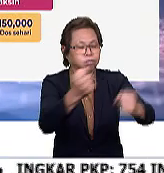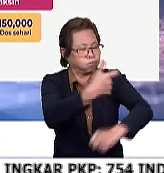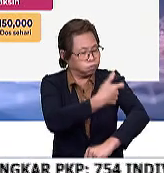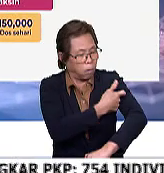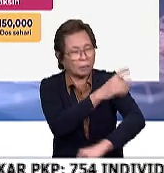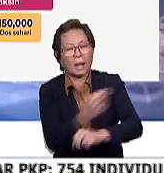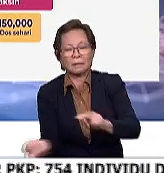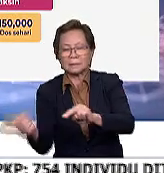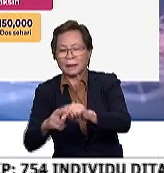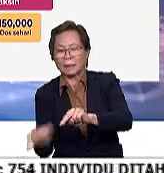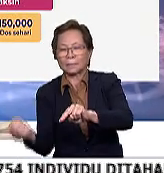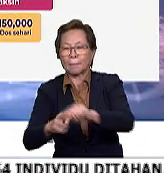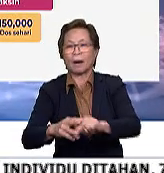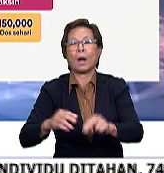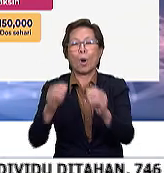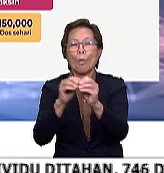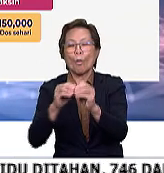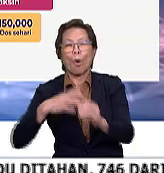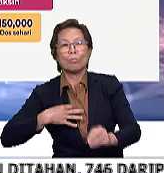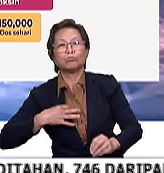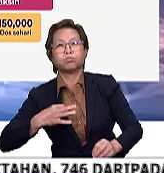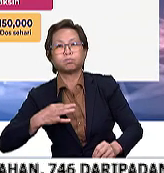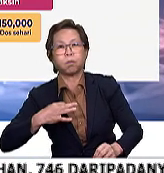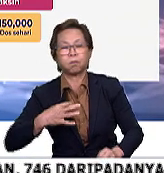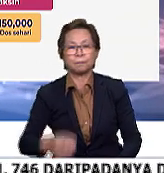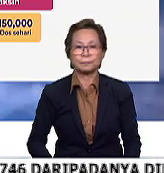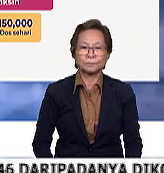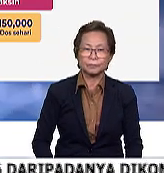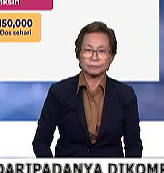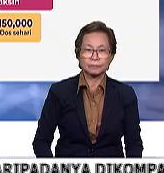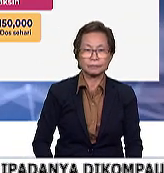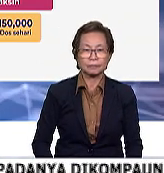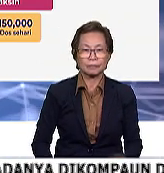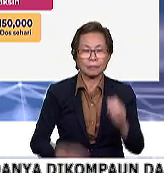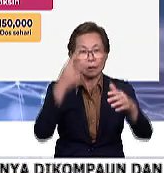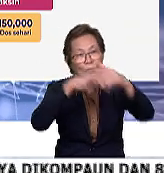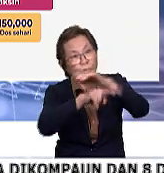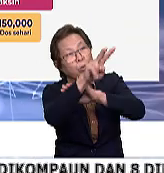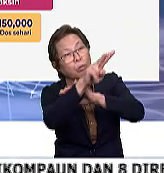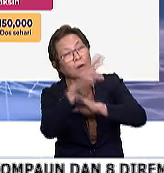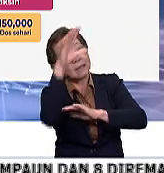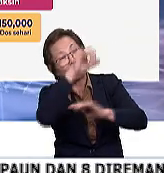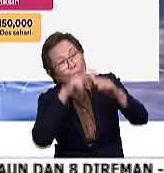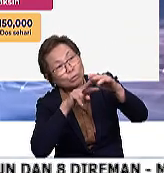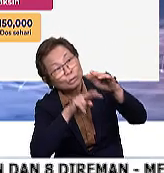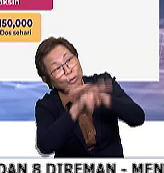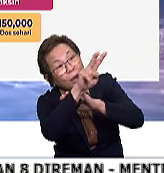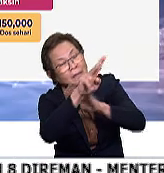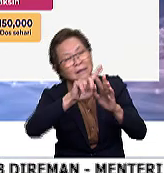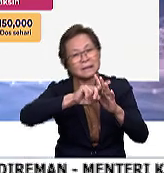penambahan Anggota sukarelawan Ya udah Sagan anjuran ataupun ujuran